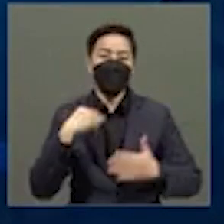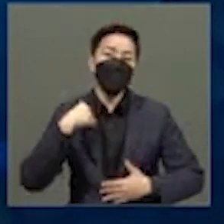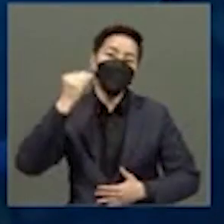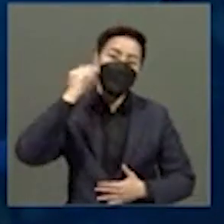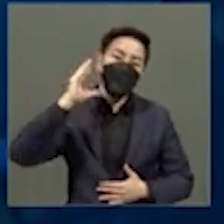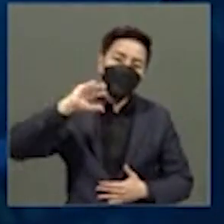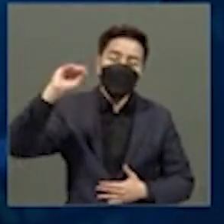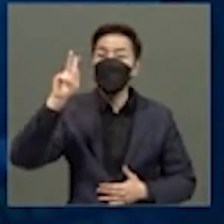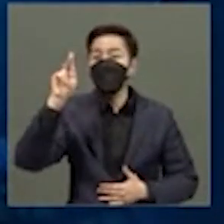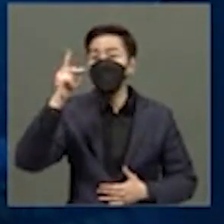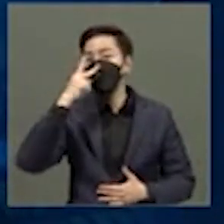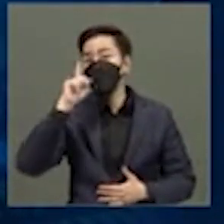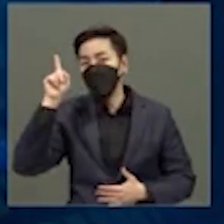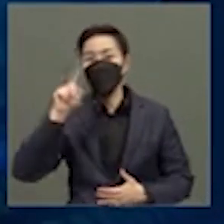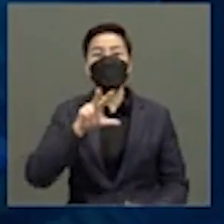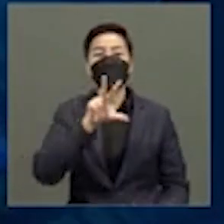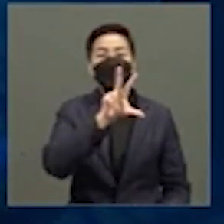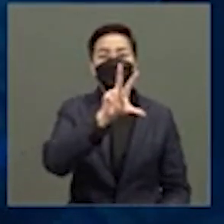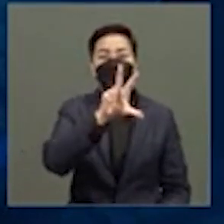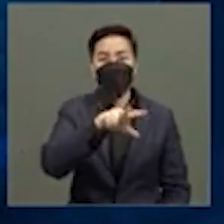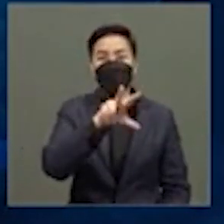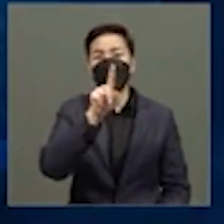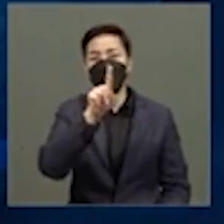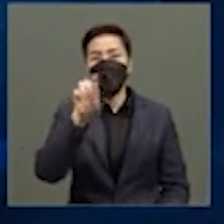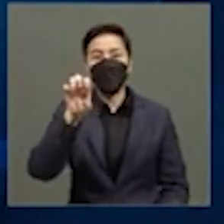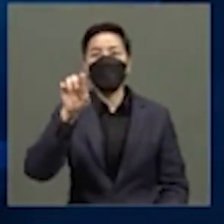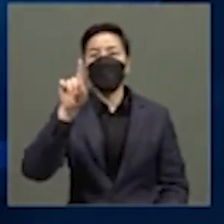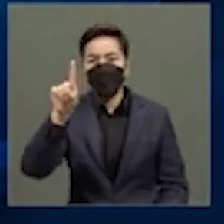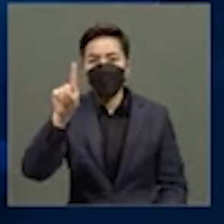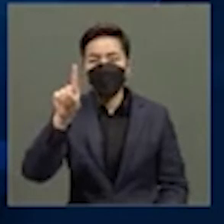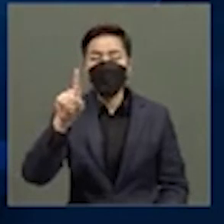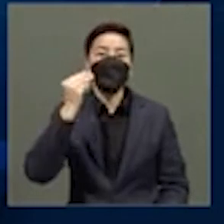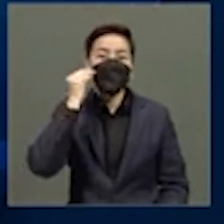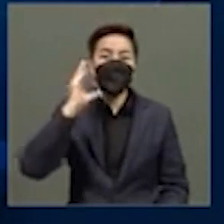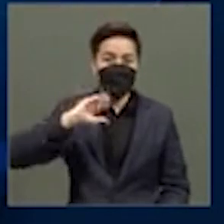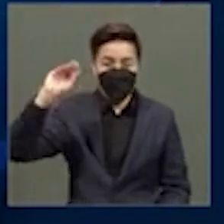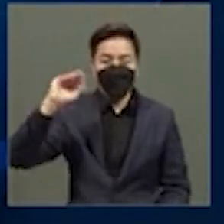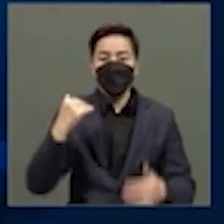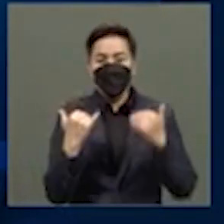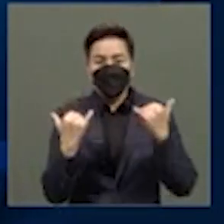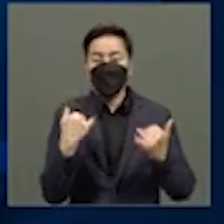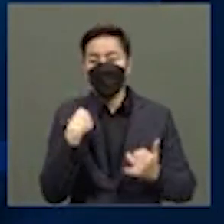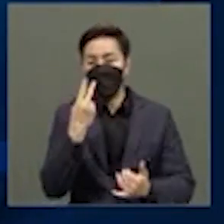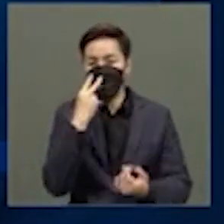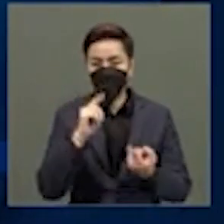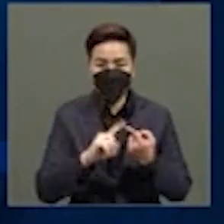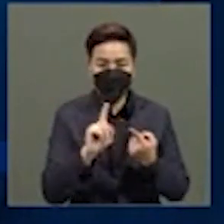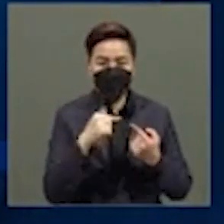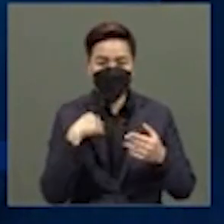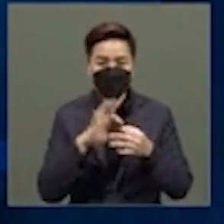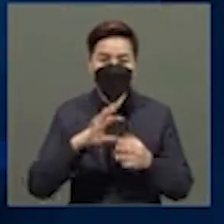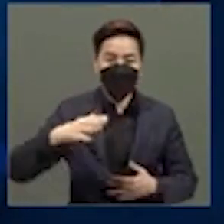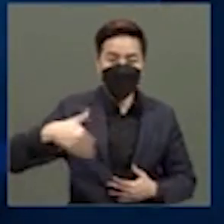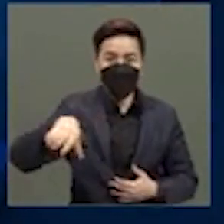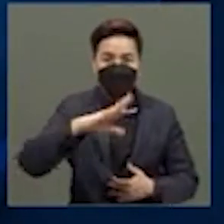านในกล่องสีเขียวนะคะ 3,101 รายค่ะมาดูสถานการณ์นิดนึงนะคะซึ่งสิ่งที่เราพยายาม